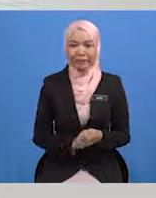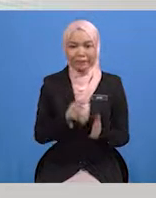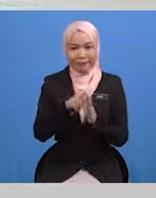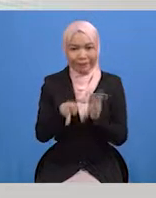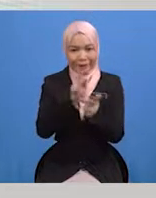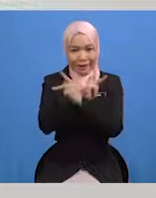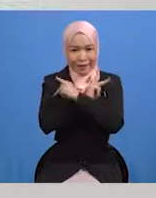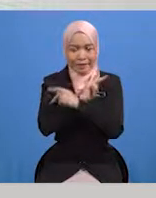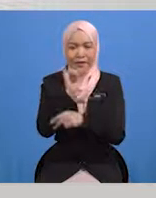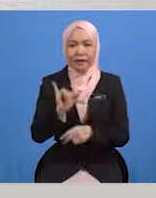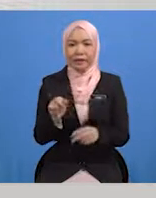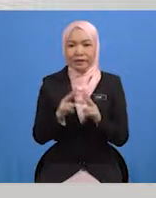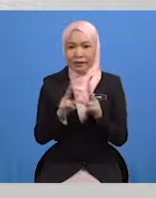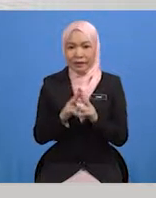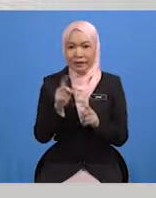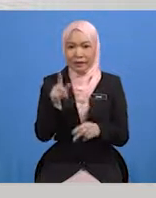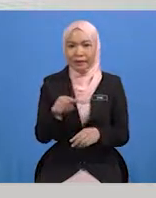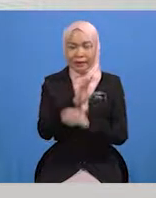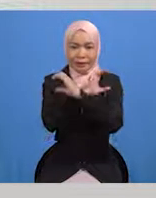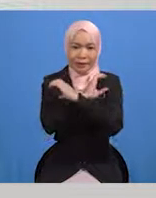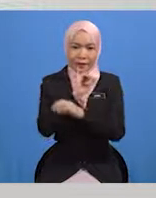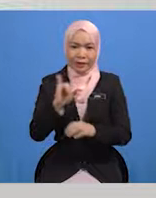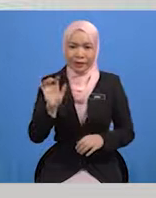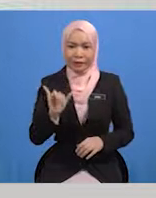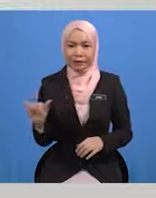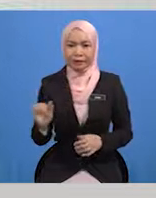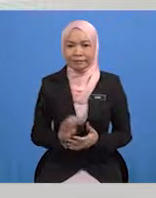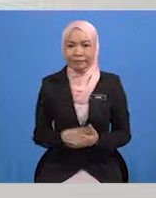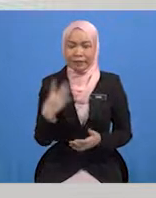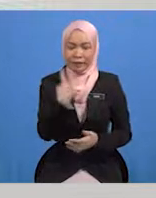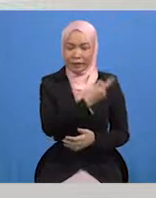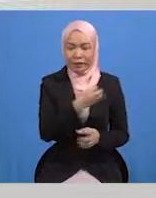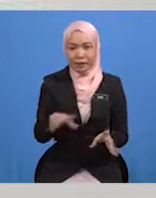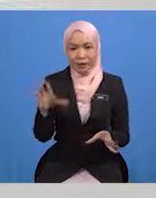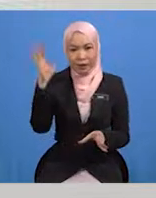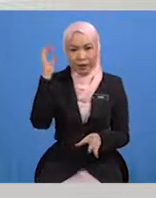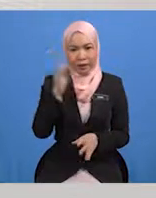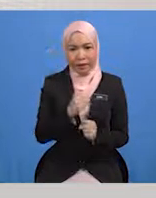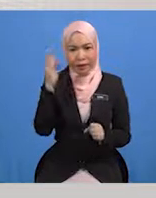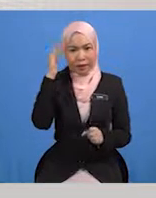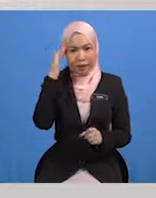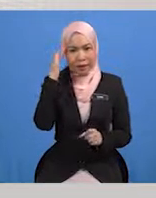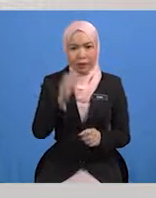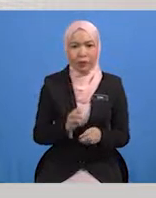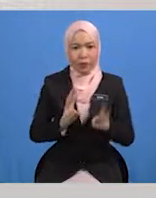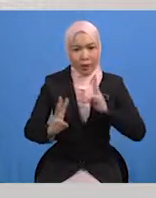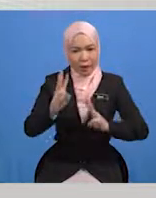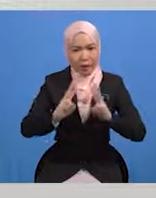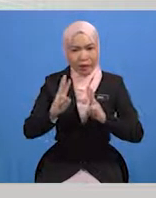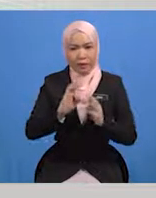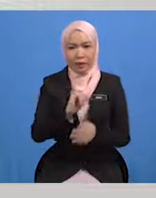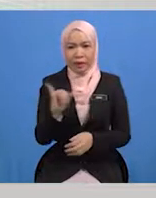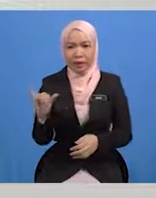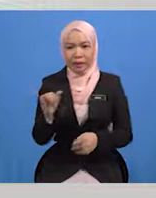Tegasnya, kita dapat mengetahui perwatakan Asiah Samiah melalui